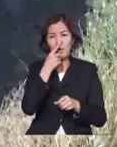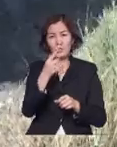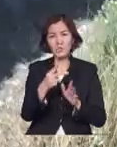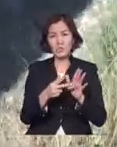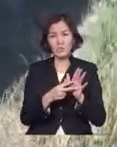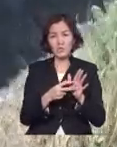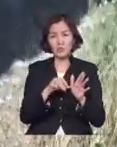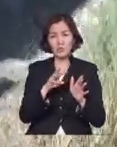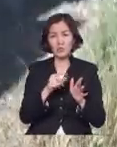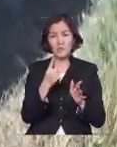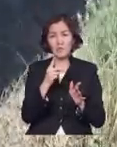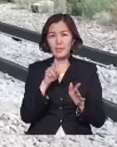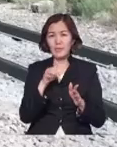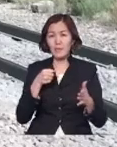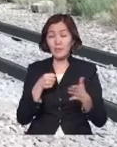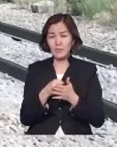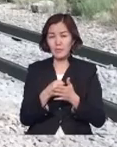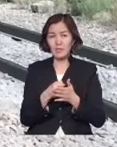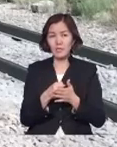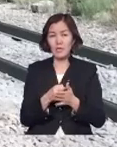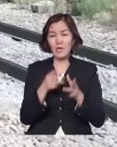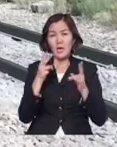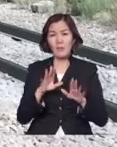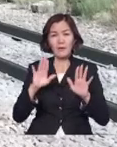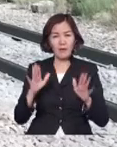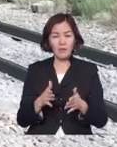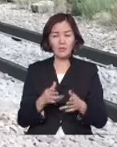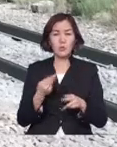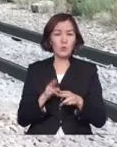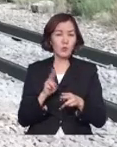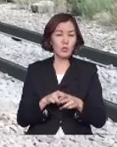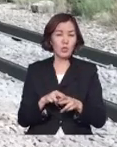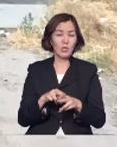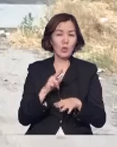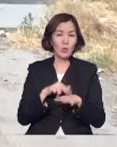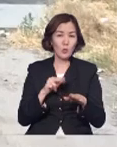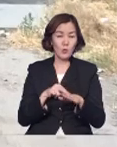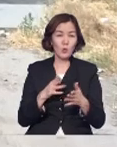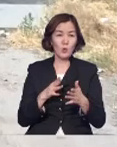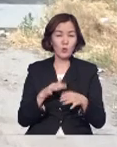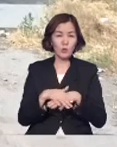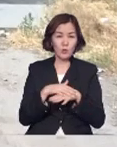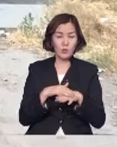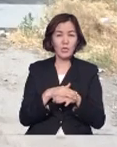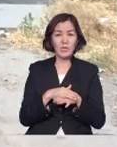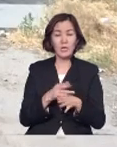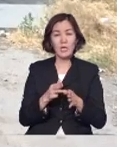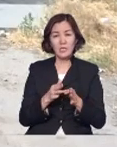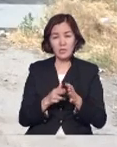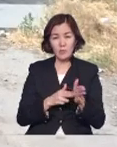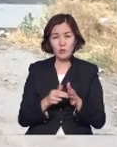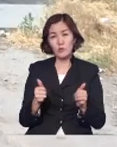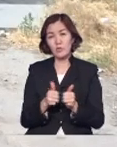800 метрден 1 шақырымға дейін созылады. Апат айтып келмейді, сондықтан құқық қорғаушылар тұрғындарды темір жол маңындағы